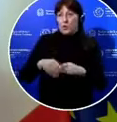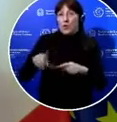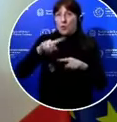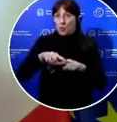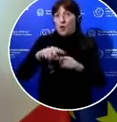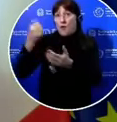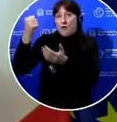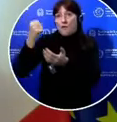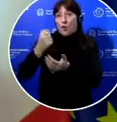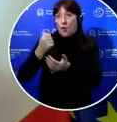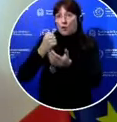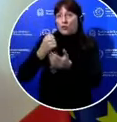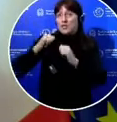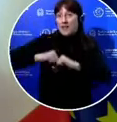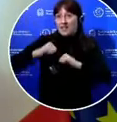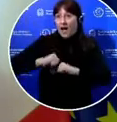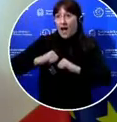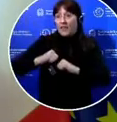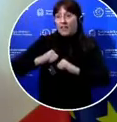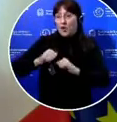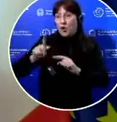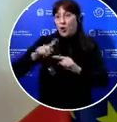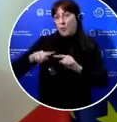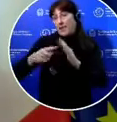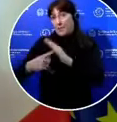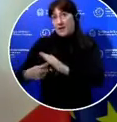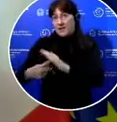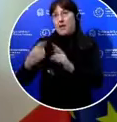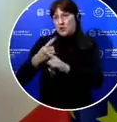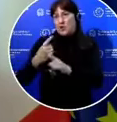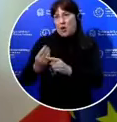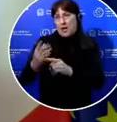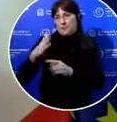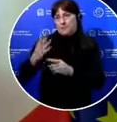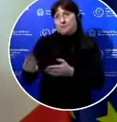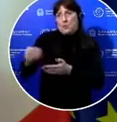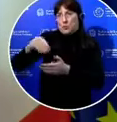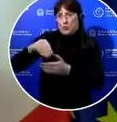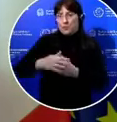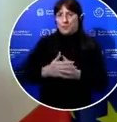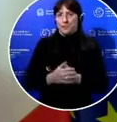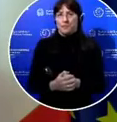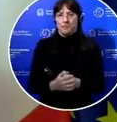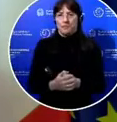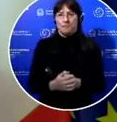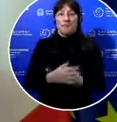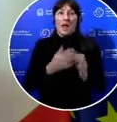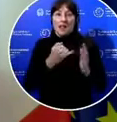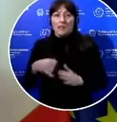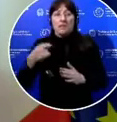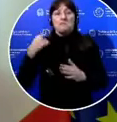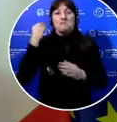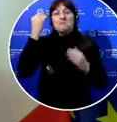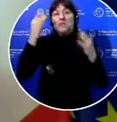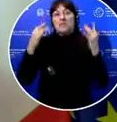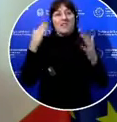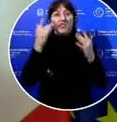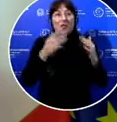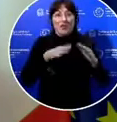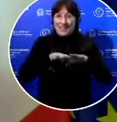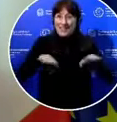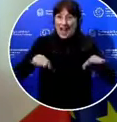sanitario destinato alle dipendenze. Spero infine che dalle riflessioni che emergeranno dai tavoli